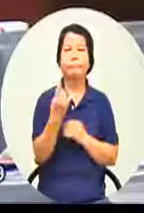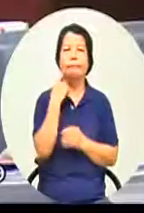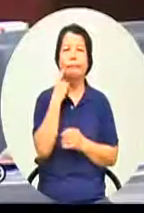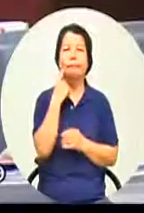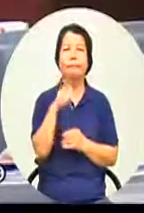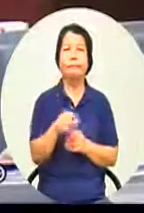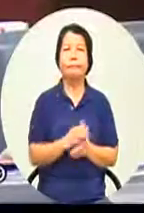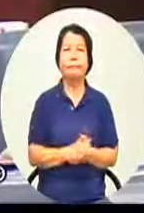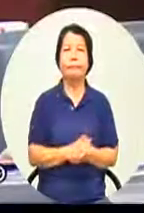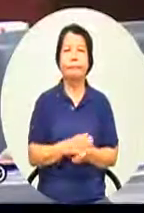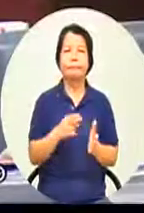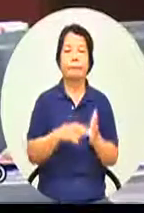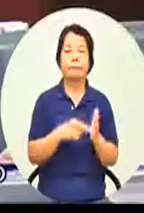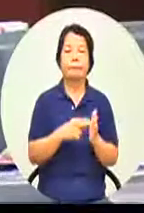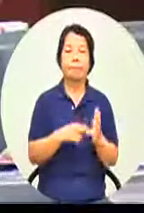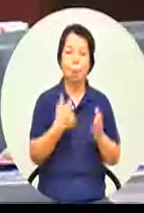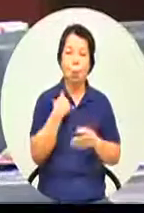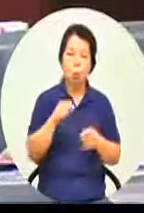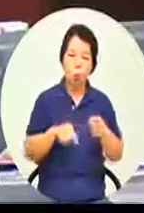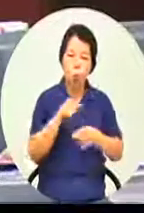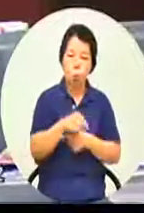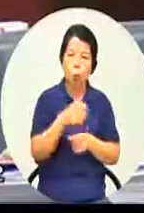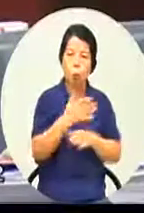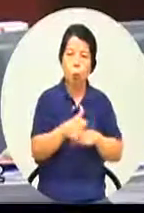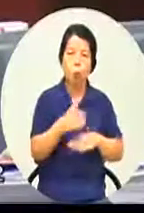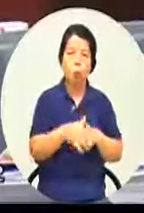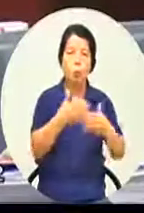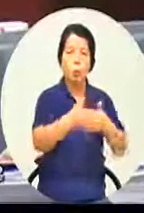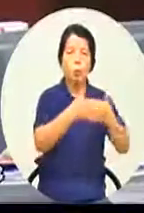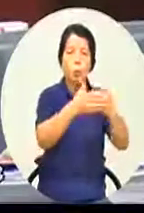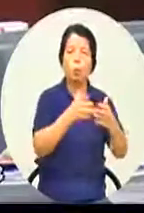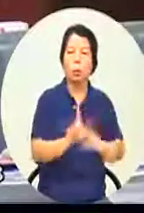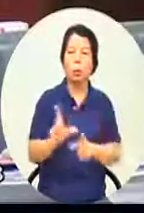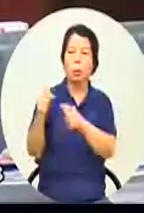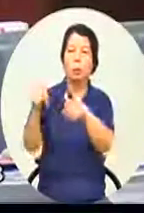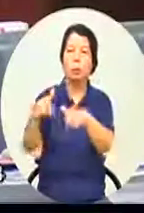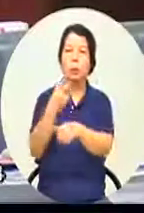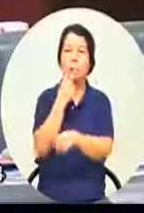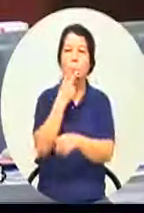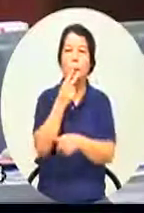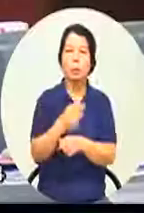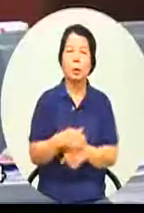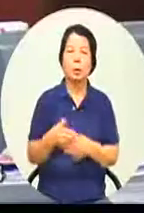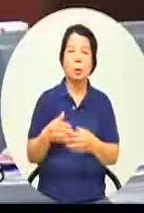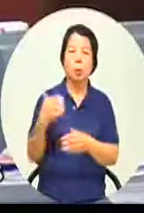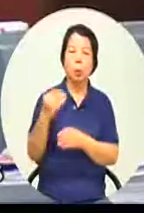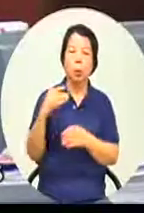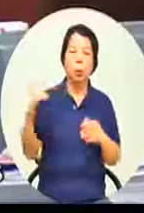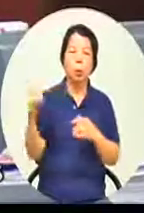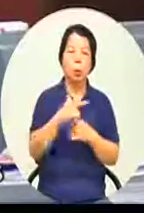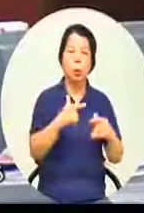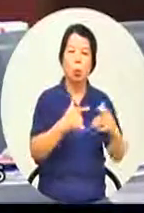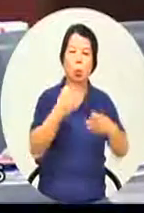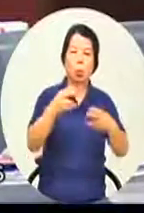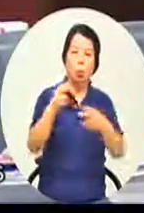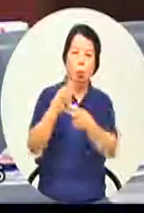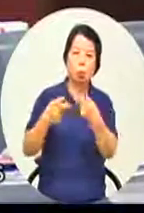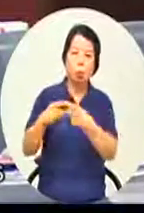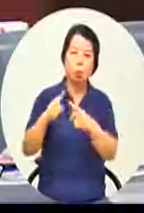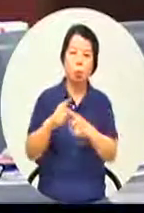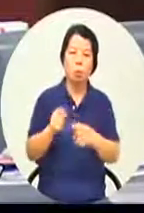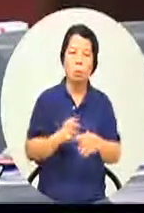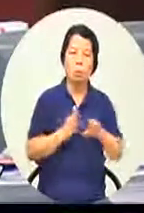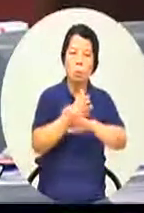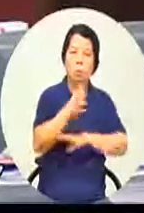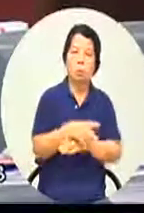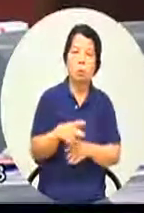好了，我除过，如果用大陆的陆客跟东南亚的陆客，的旅游客人来比。差